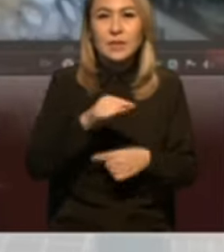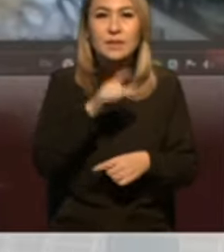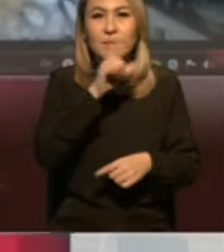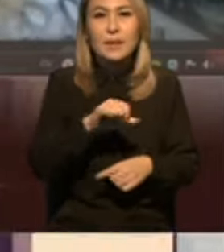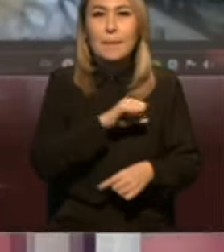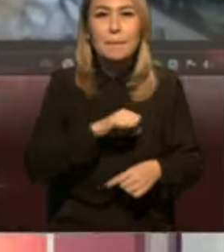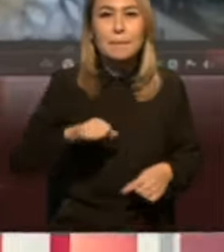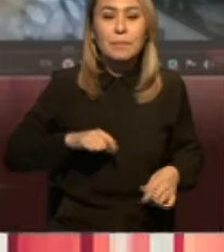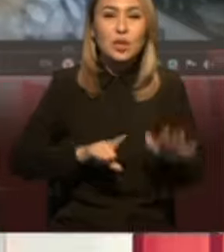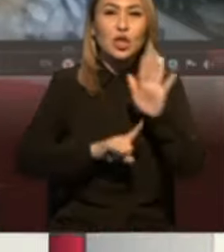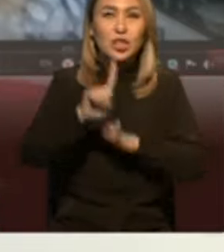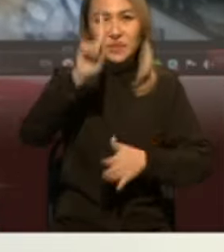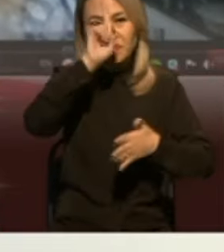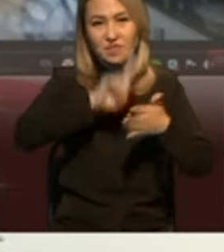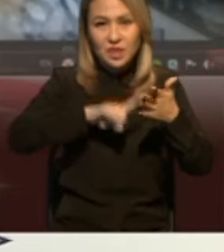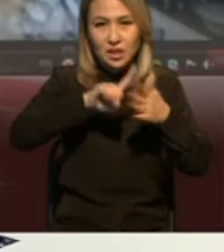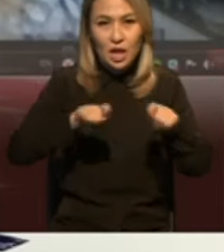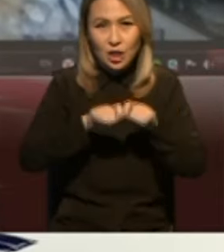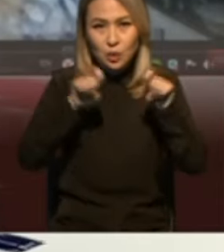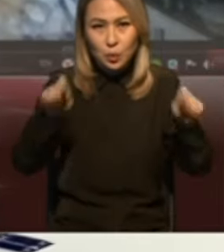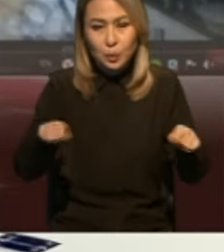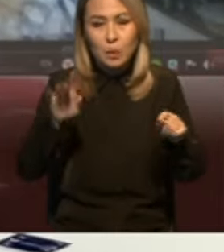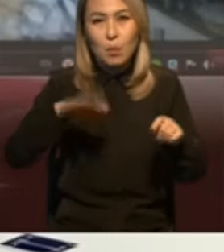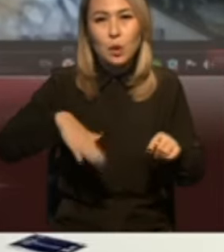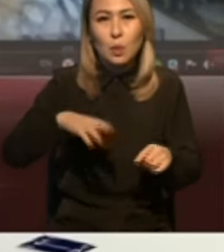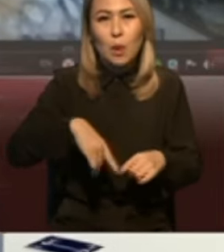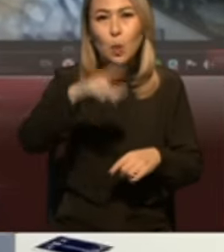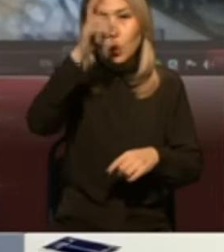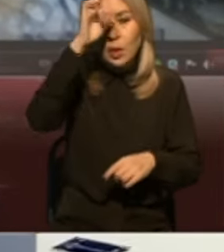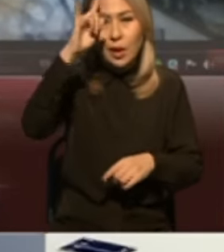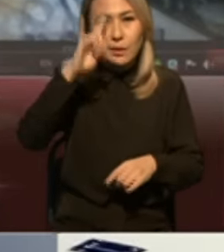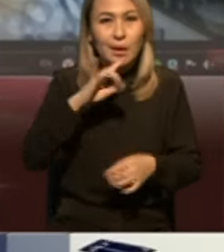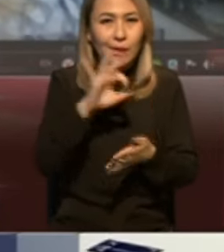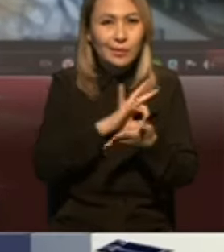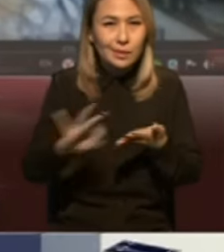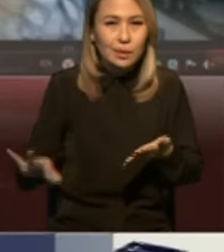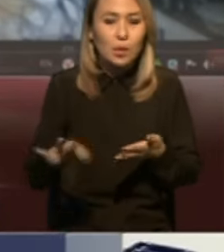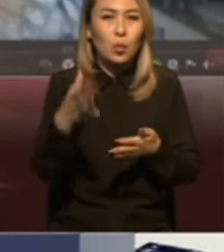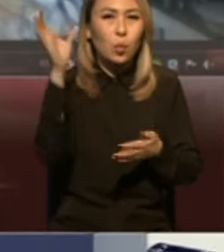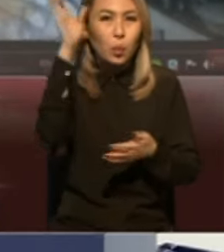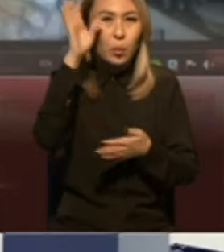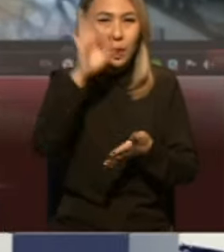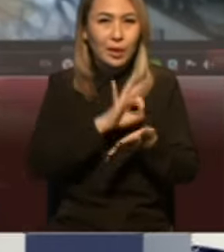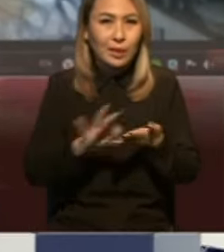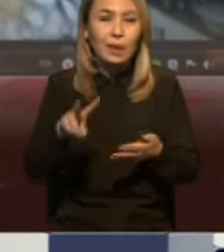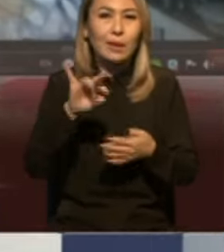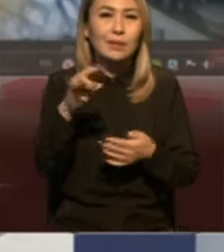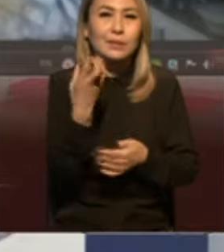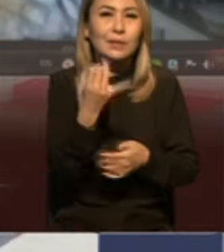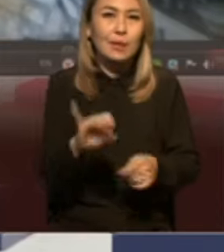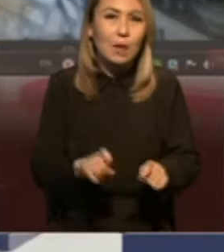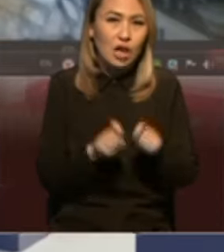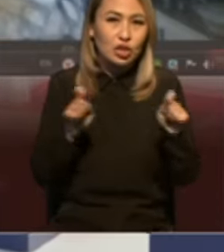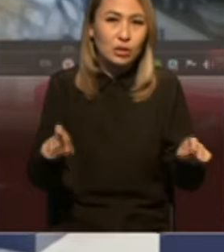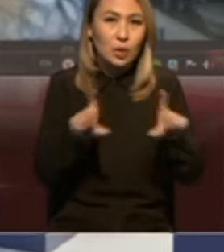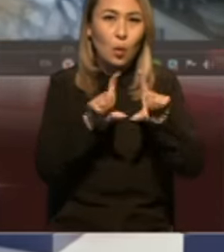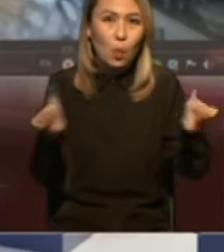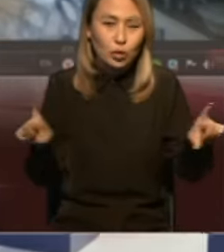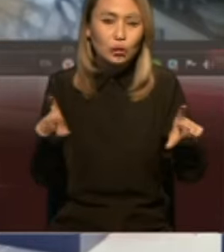бірінші мешіт аша бастады Қазақстанда. Одан кейін түрік-қазақ лицейі, түрік-қырғыз лицейі, түрік-өзбек лицейі сияқты лицейлер ашылды. Солай